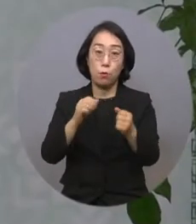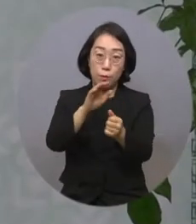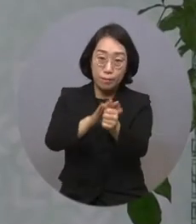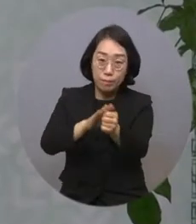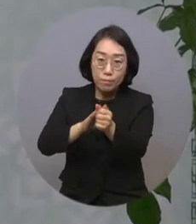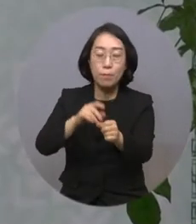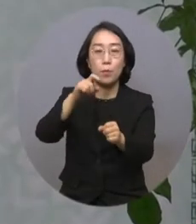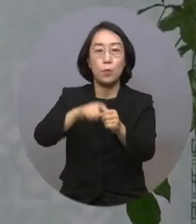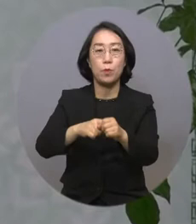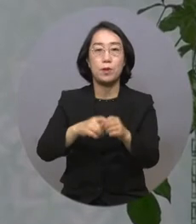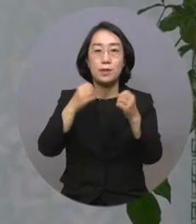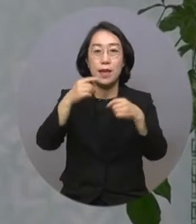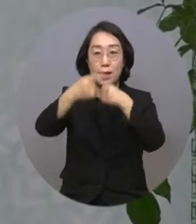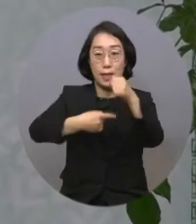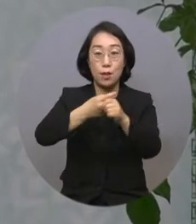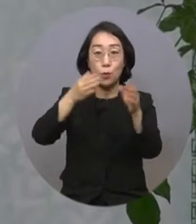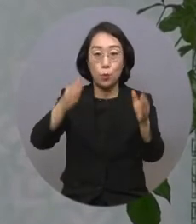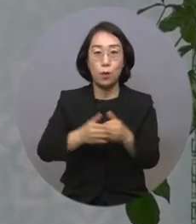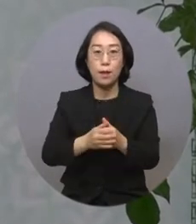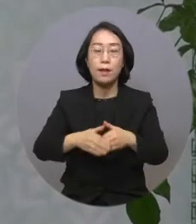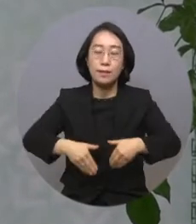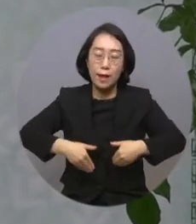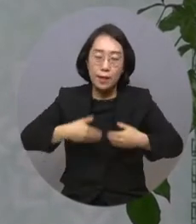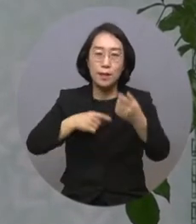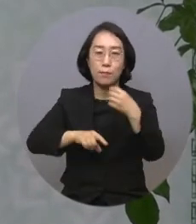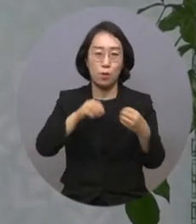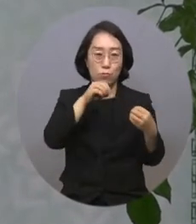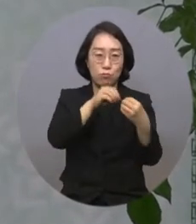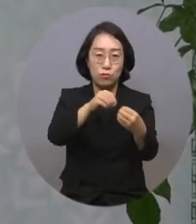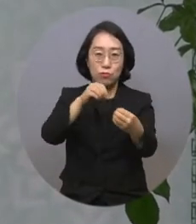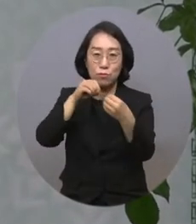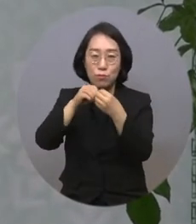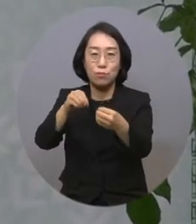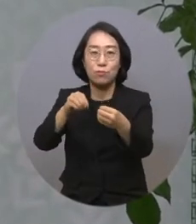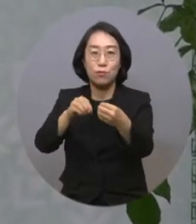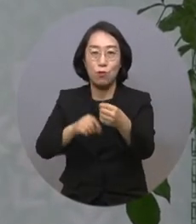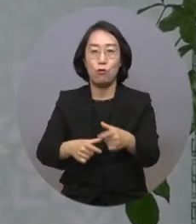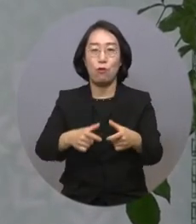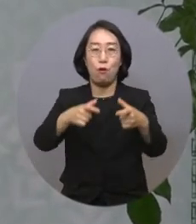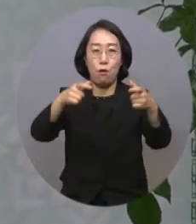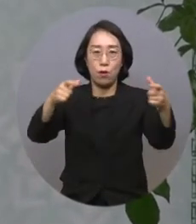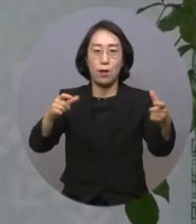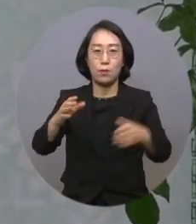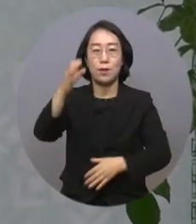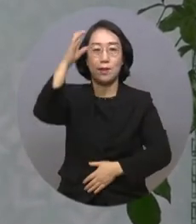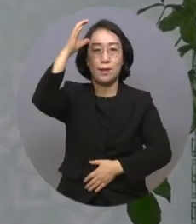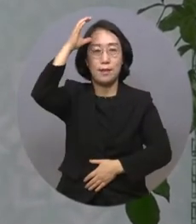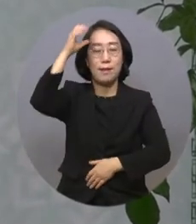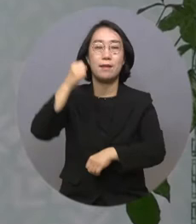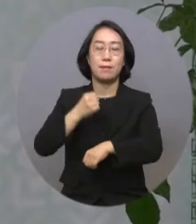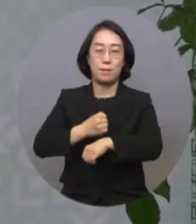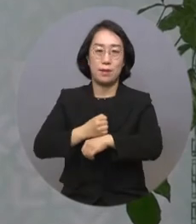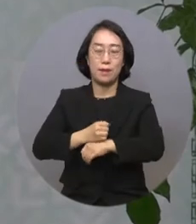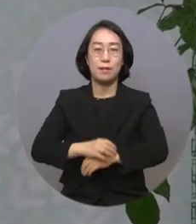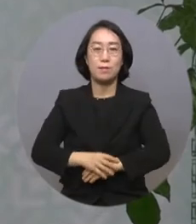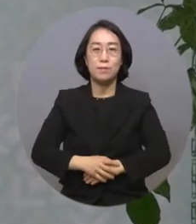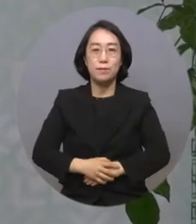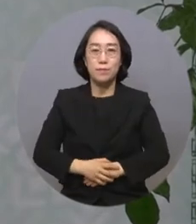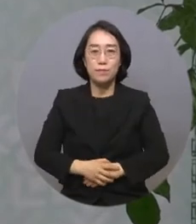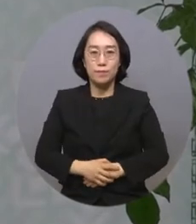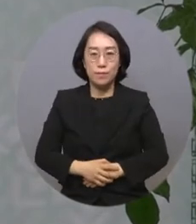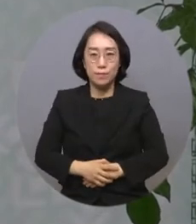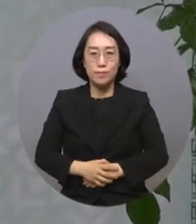2022년 새해에는 그 열정과 온정이 지역사회 곳곳에 더 넓게 전파되길 기대합니다. 복지TV